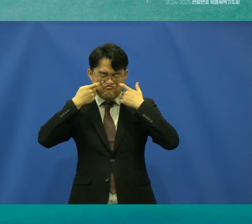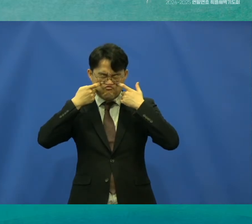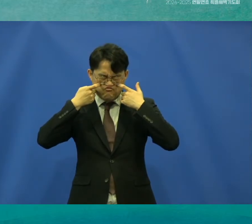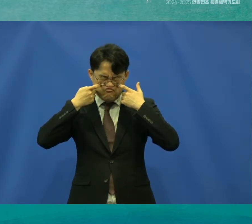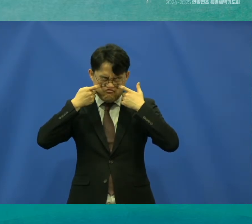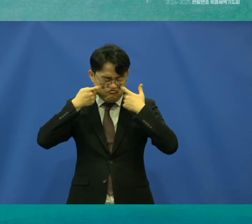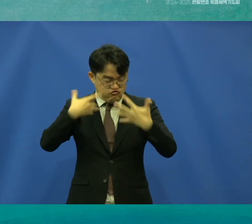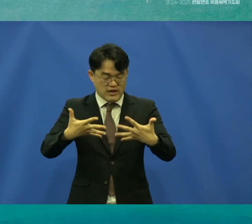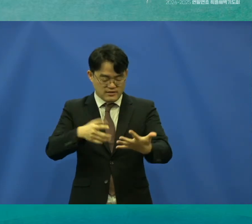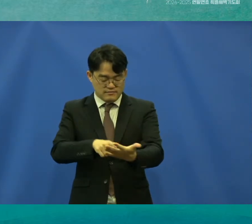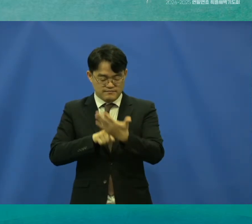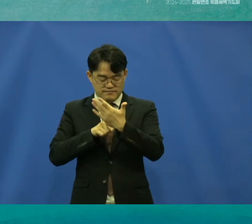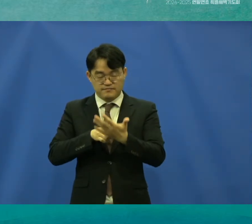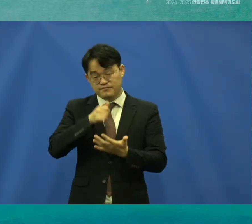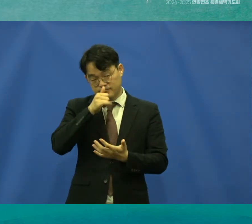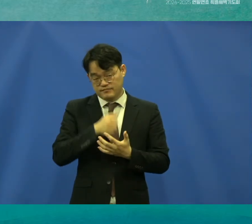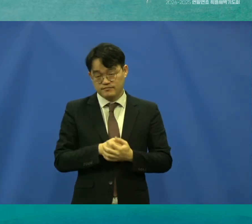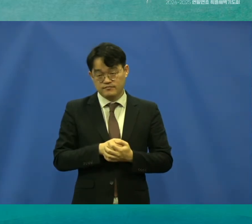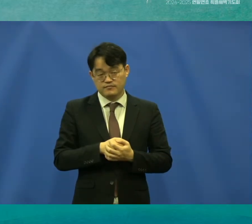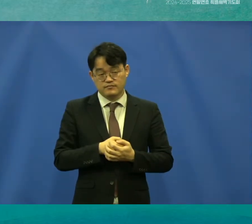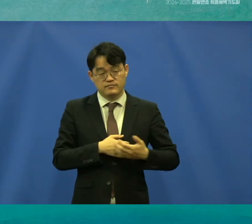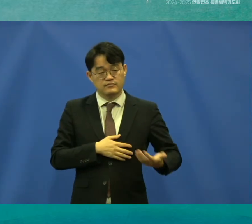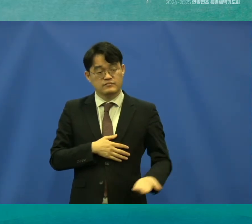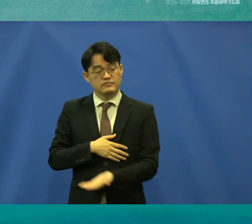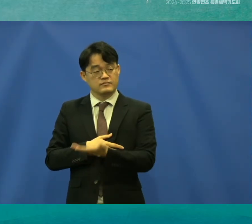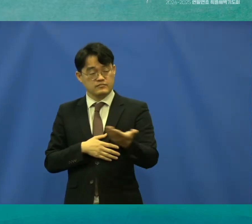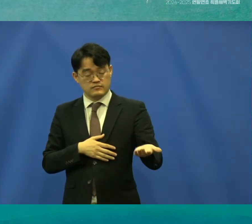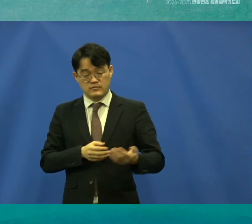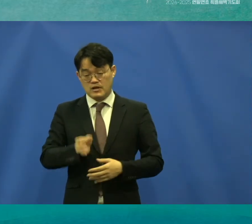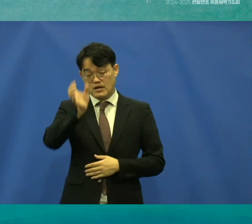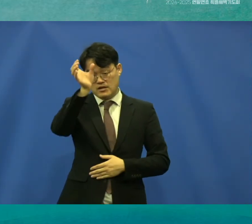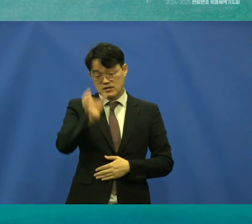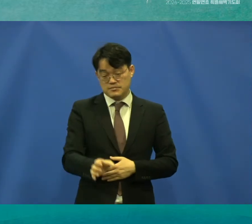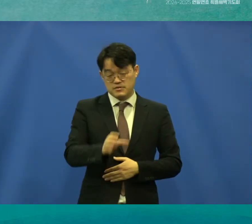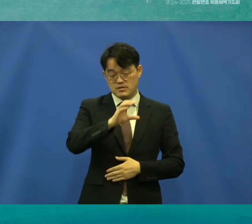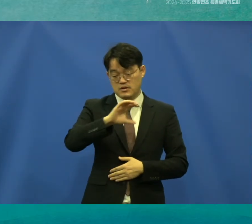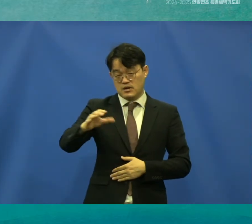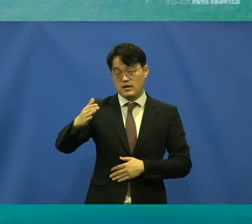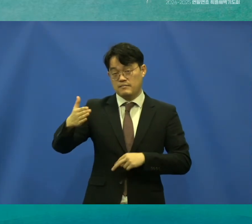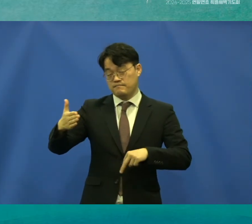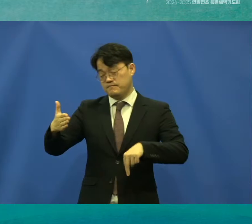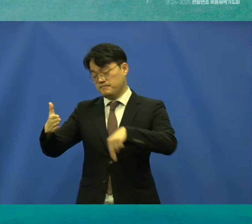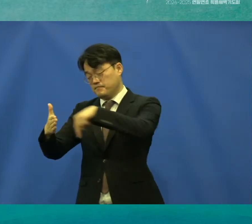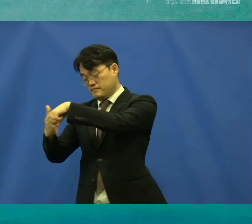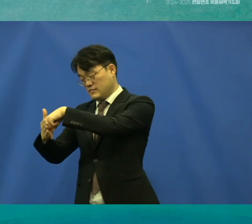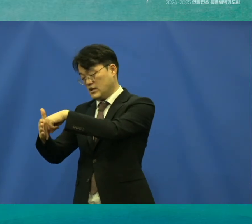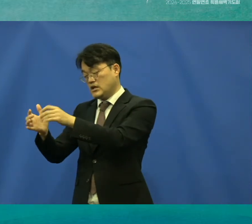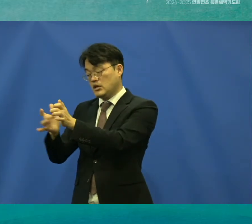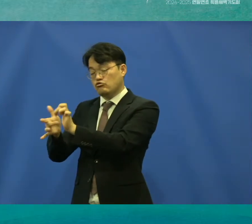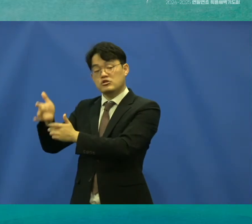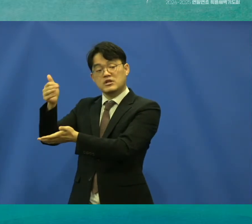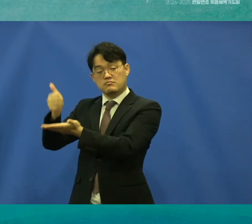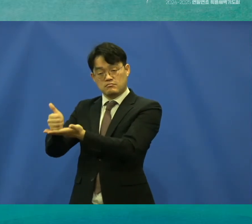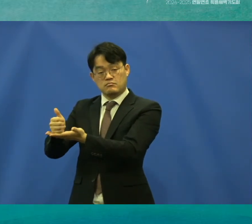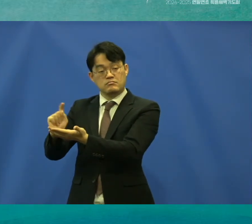여러분, 십자가에 매달리신 예수를 보십시오. 이 손을 펴고 있는, 이 팔을 펴고 있는 이